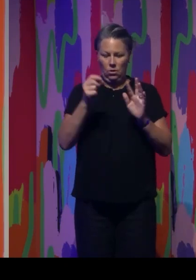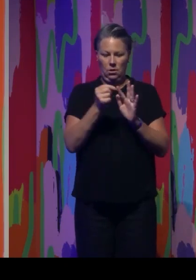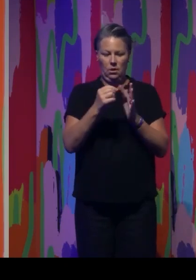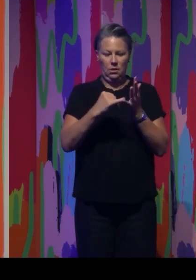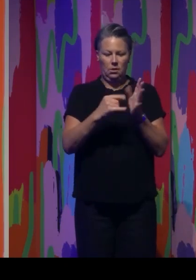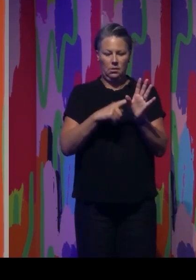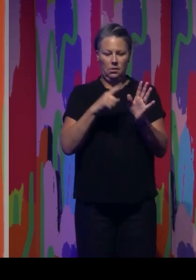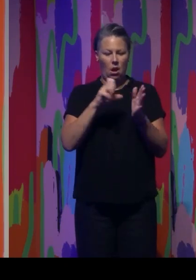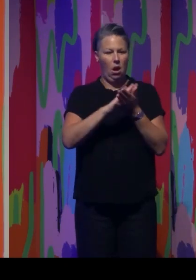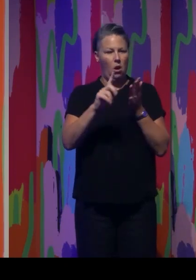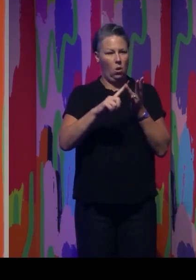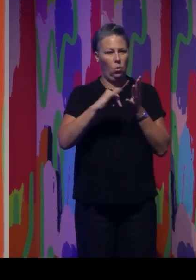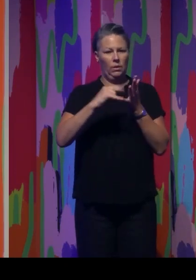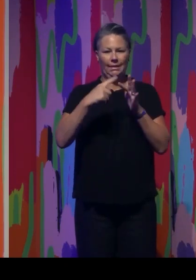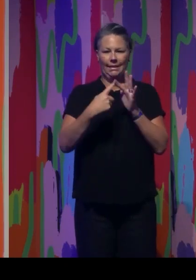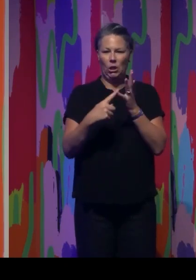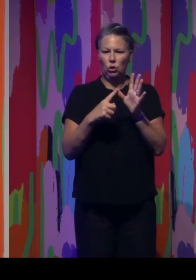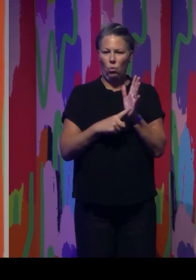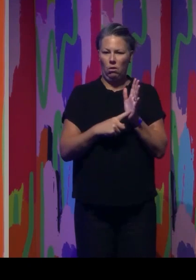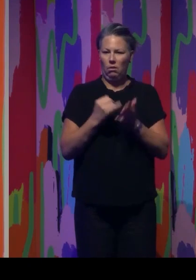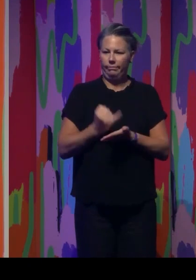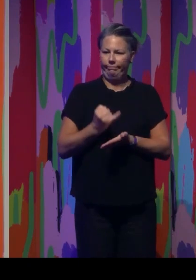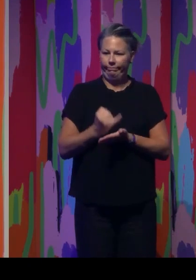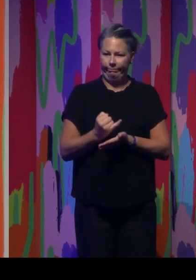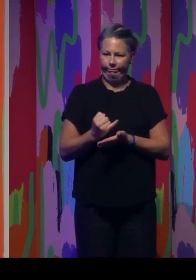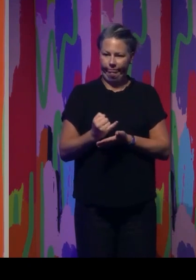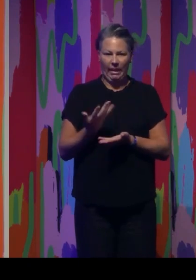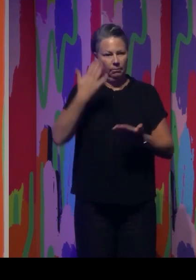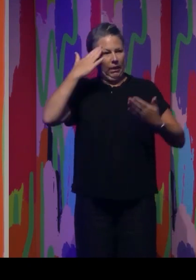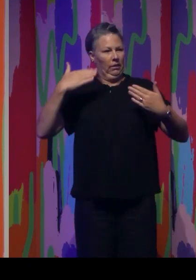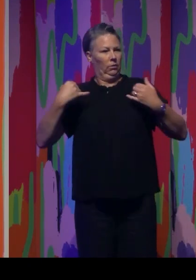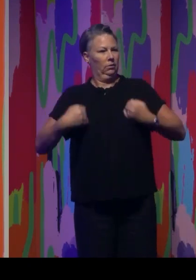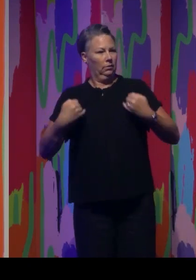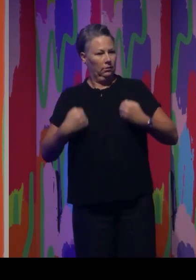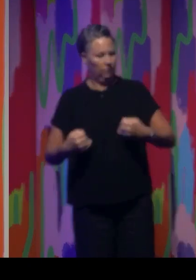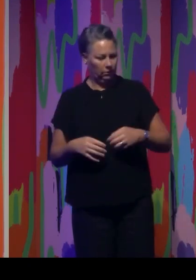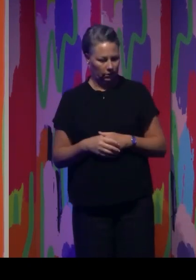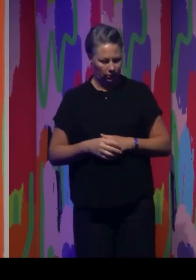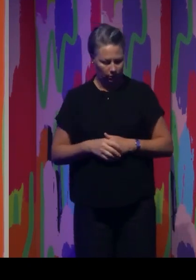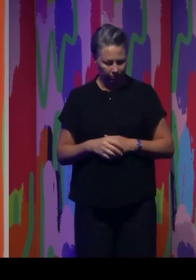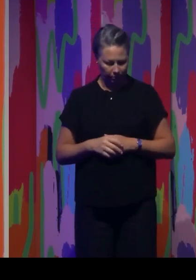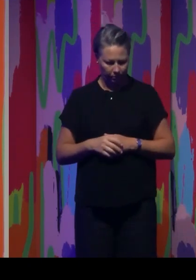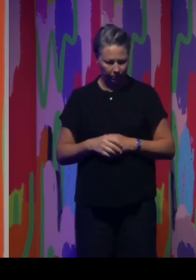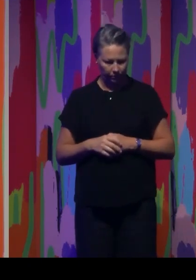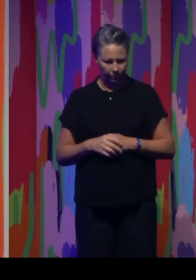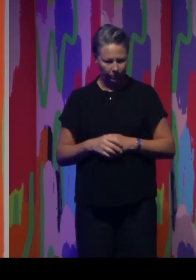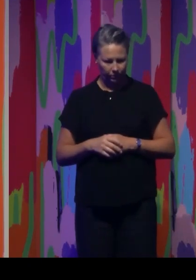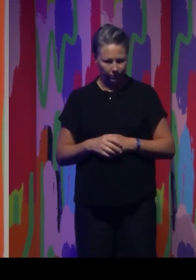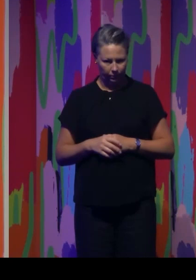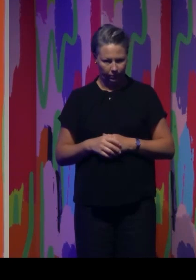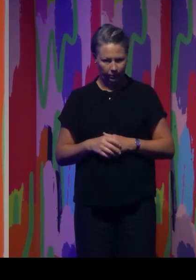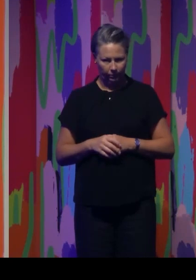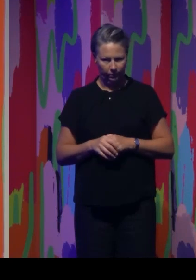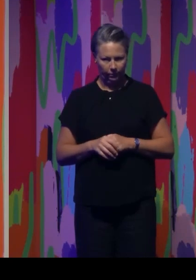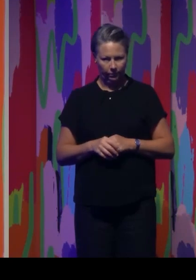disorder. এবং এই জায়গাতে তারা যে আমাকে সমাধানের জন্য যে থেরাপিটা দিতে চায়